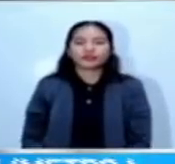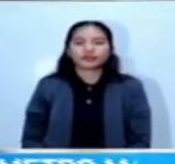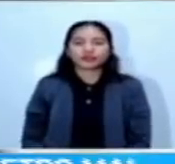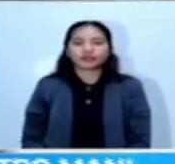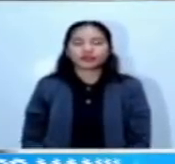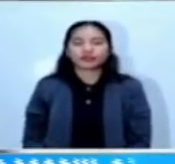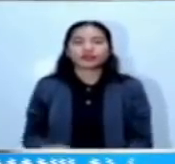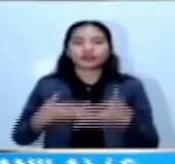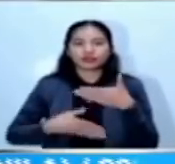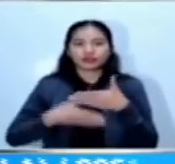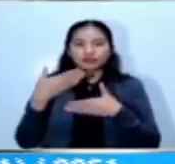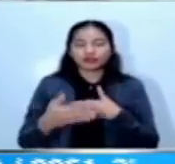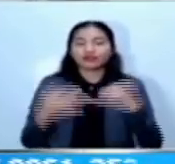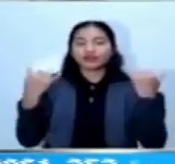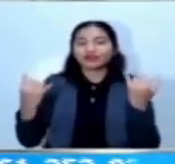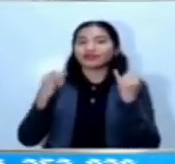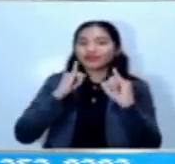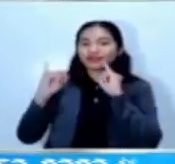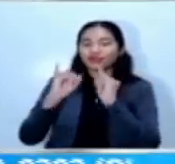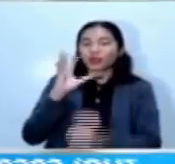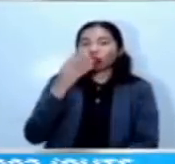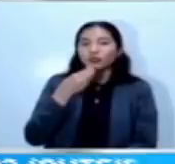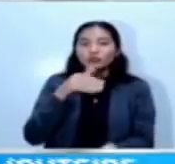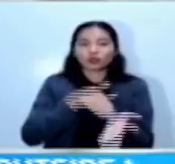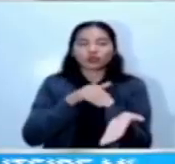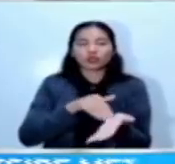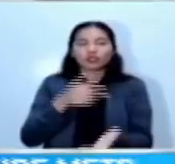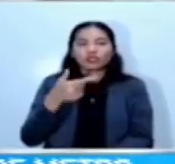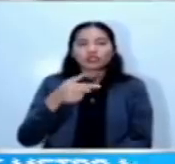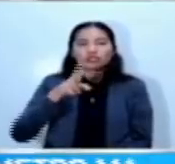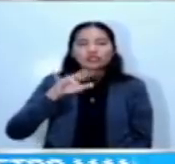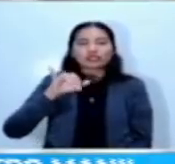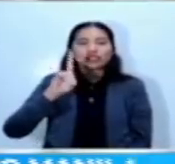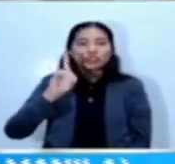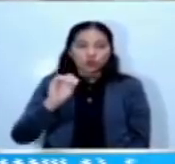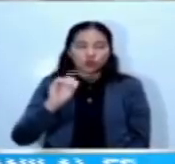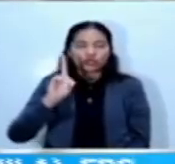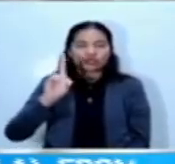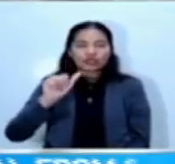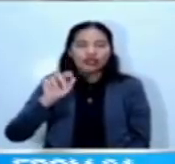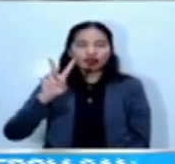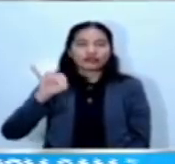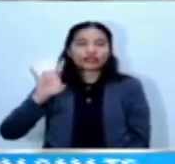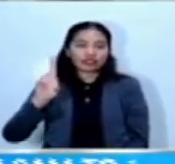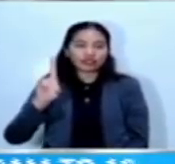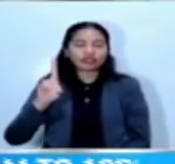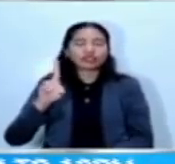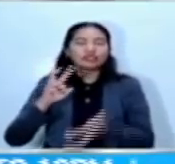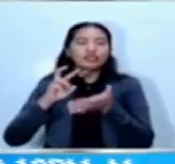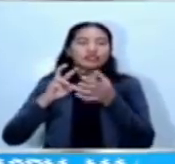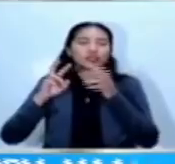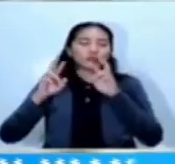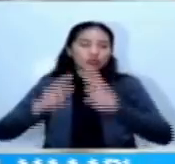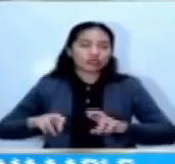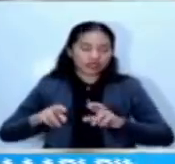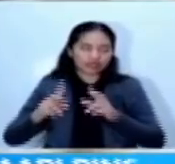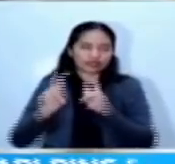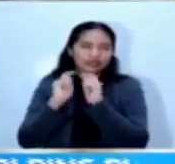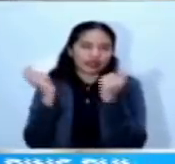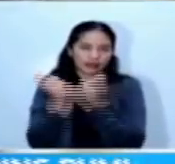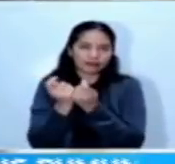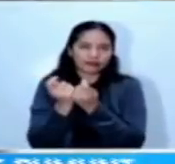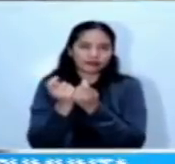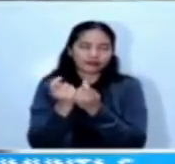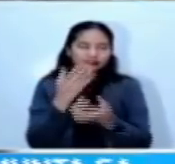Makakaparin po natin ngayon si Dr. Guido David ng Octa Research Team. Good morning po sa inyo, Dr. David. Si Connie Season po ito at kasama ko ang aking partner na si